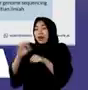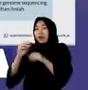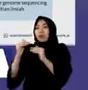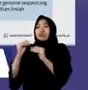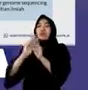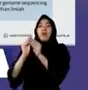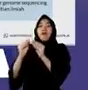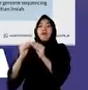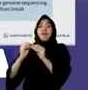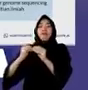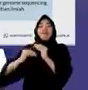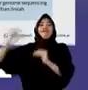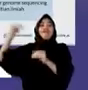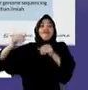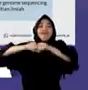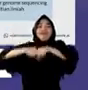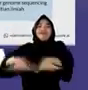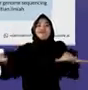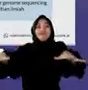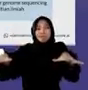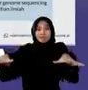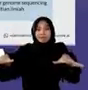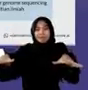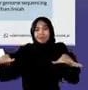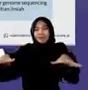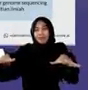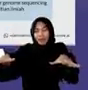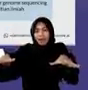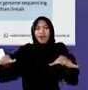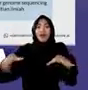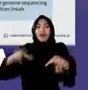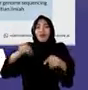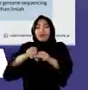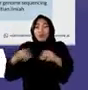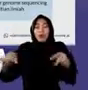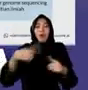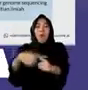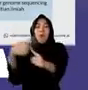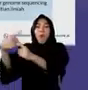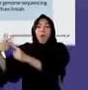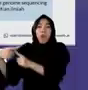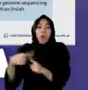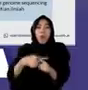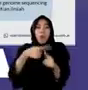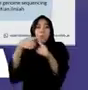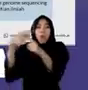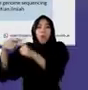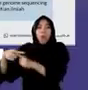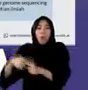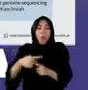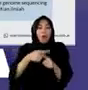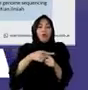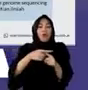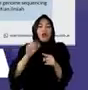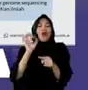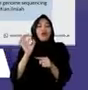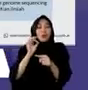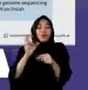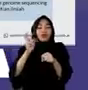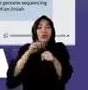peluang virus menyebar, semakin besar peluang mereka berkembang biak, sehingga peluang perubahan terjadi pun semakin